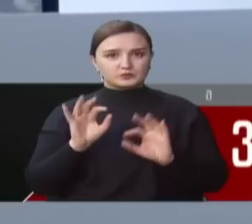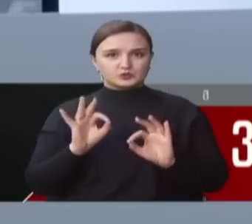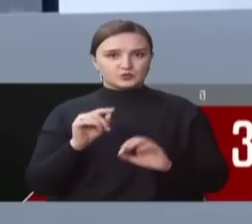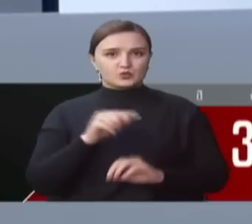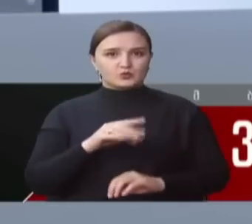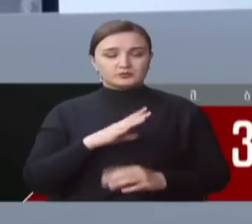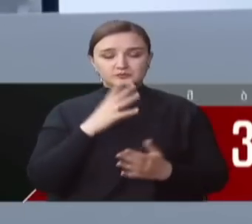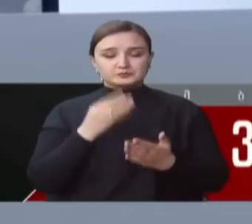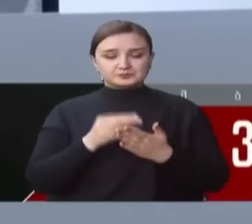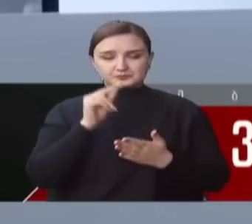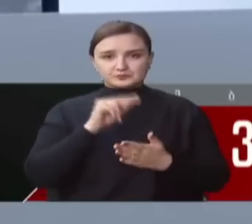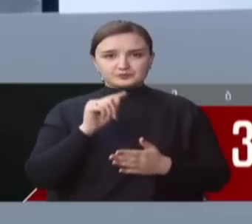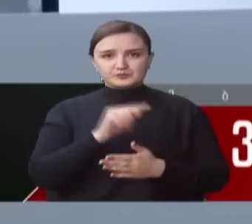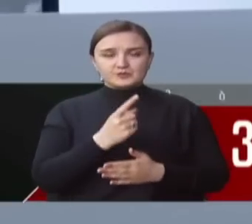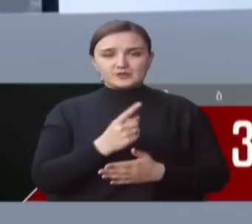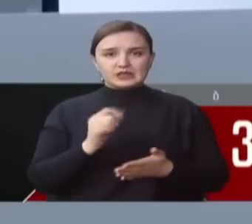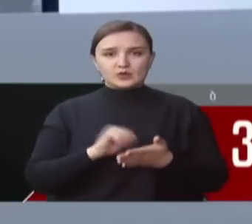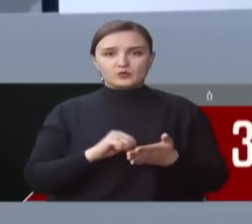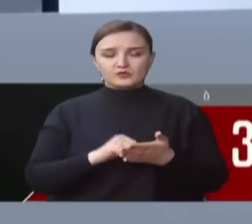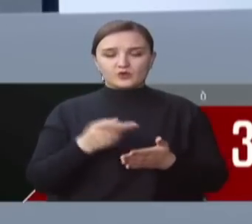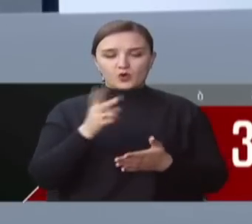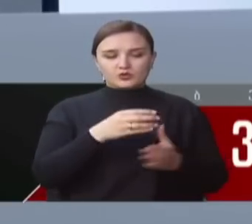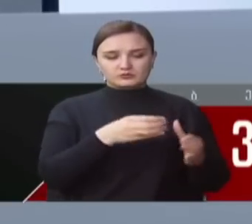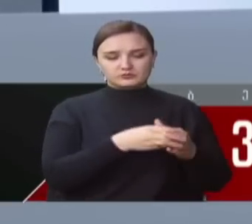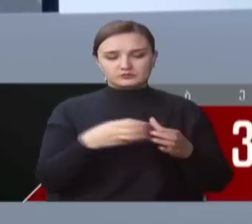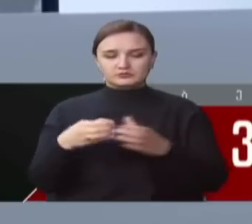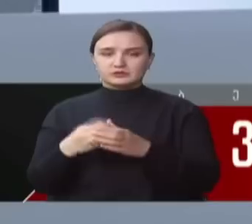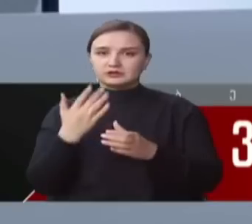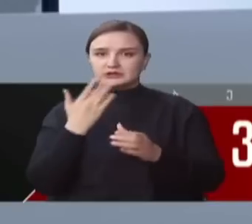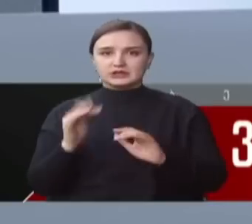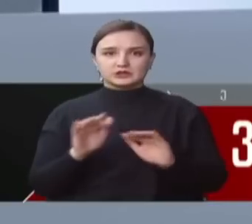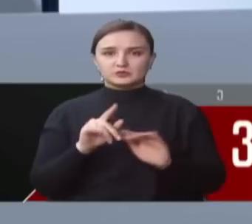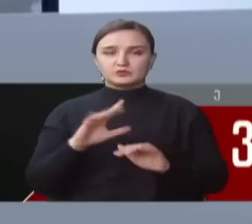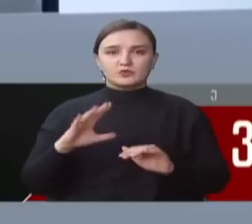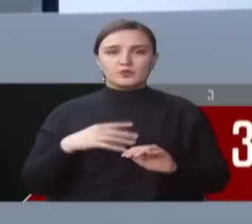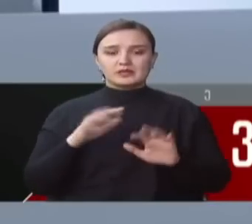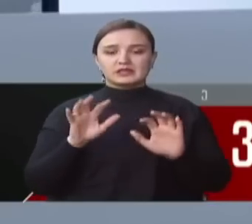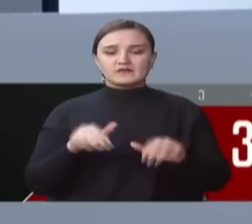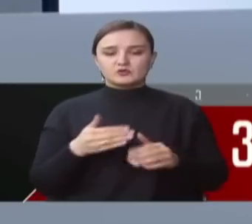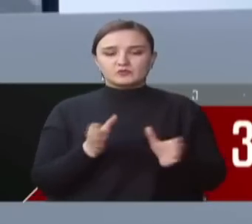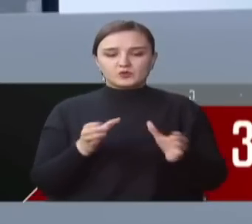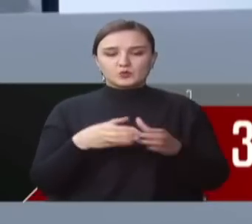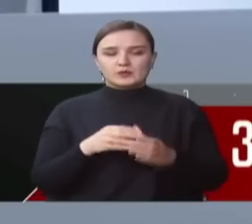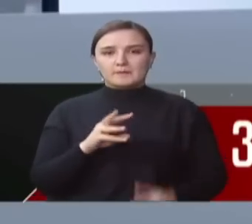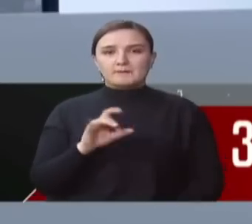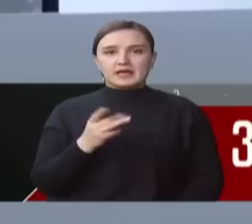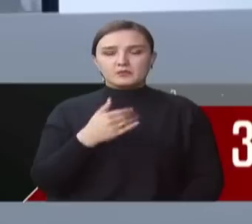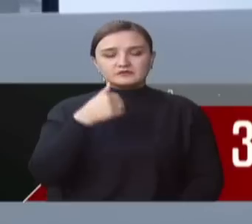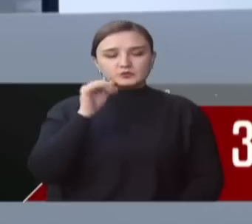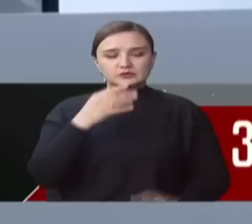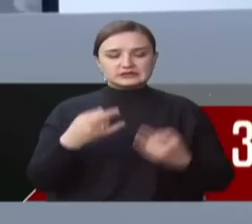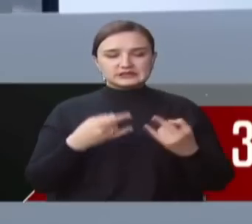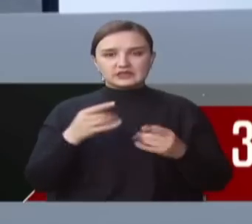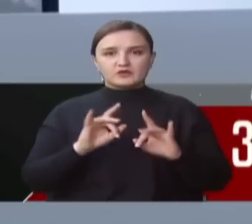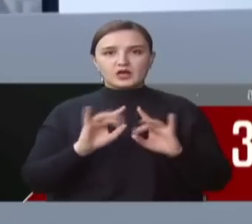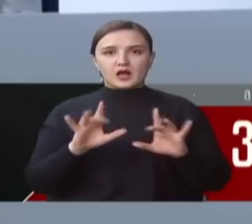Să cutari bralde bepis eirter targume da dorat ga copilii naționaluri modzrobis. Uca copilii taunj domaris kundi mera bisule scușindel sat televizio gamus